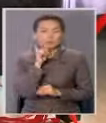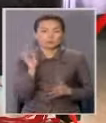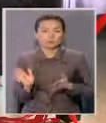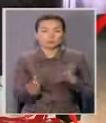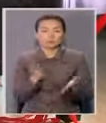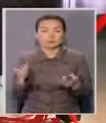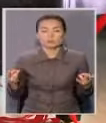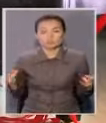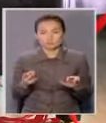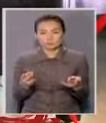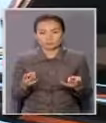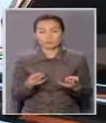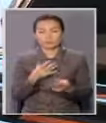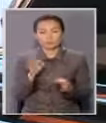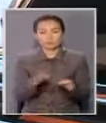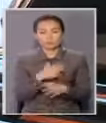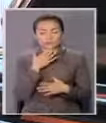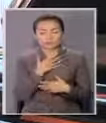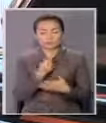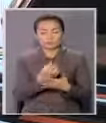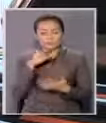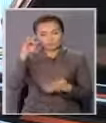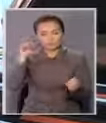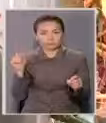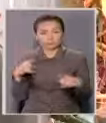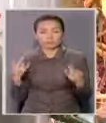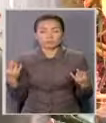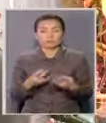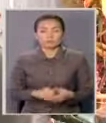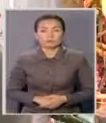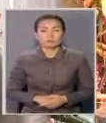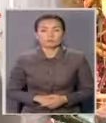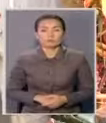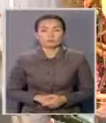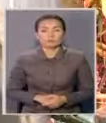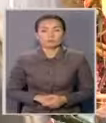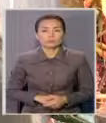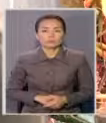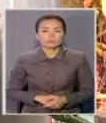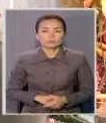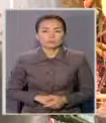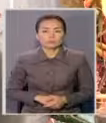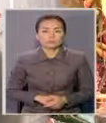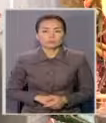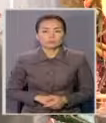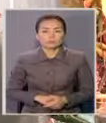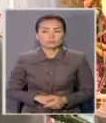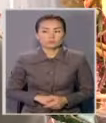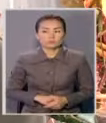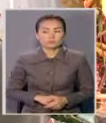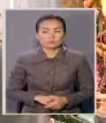шығармашылық қабілеттерін шыңдау, отандық музыка индустриясын қолдау, дейді демеушілер. Ила музыкальная академия утопуй рояль немецкого